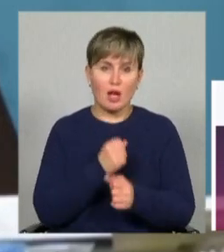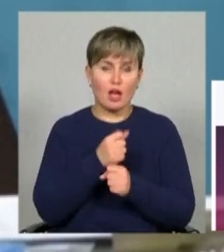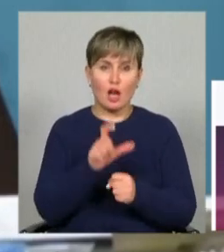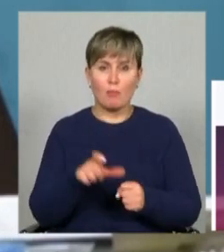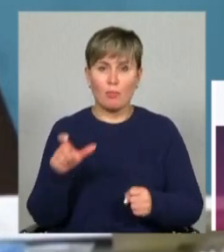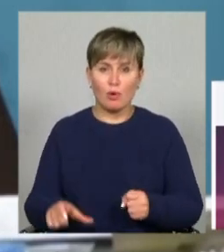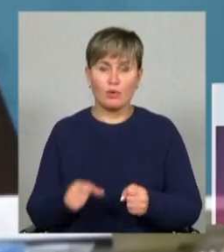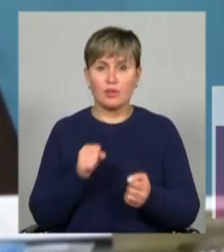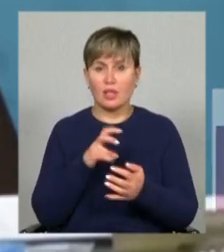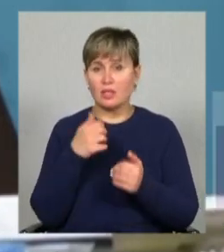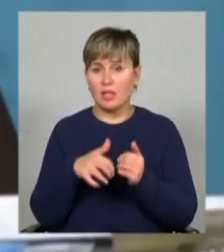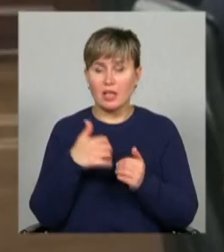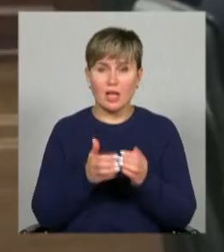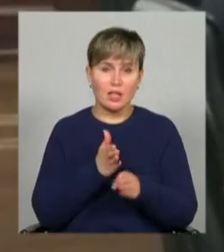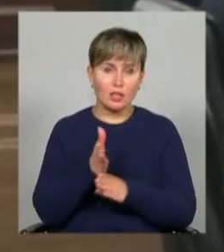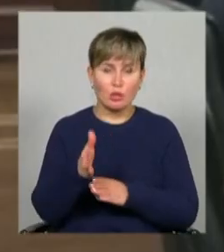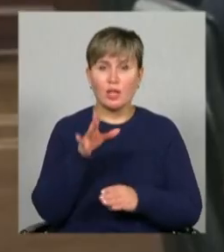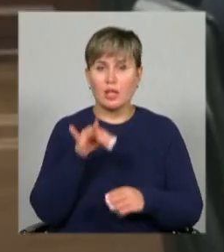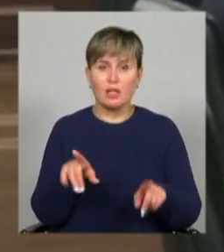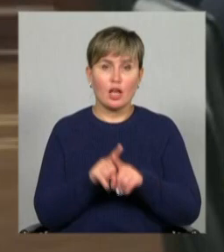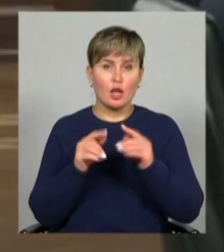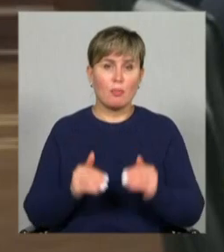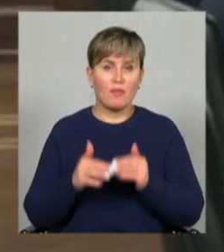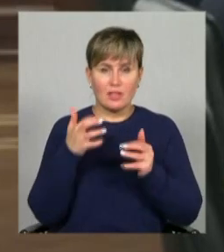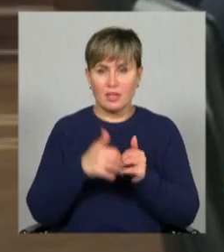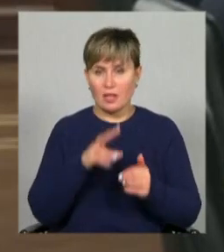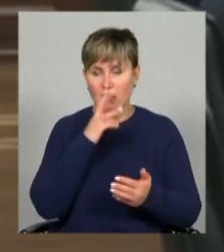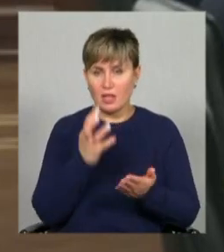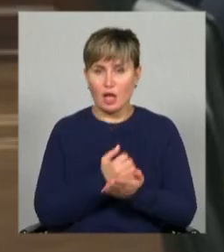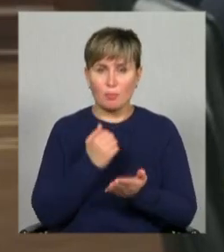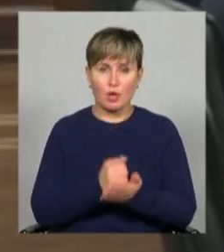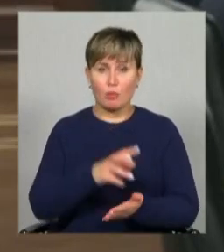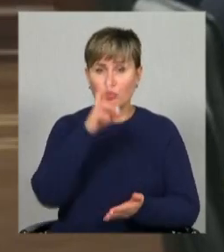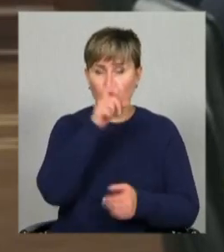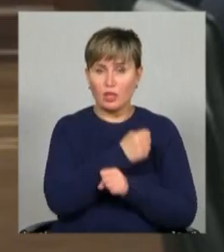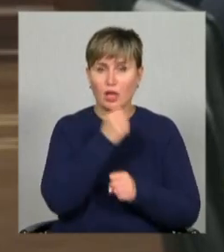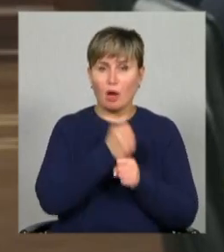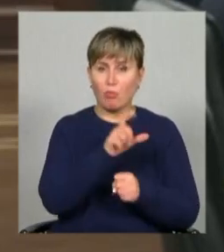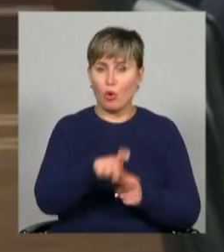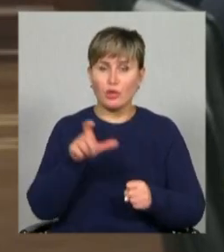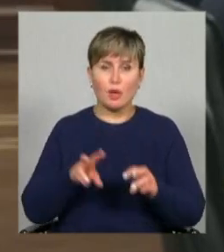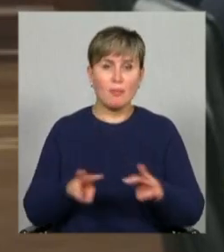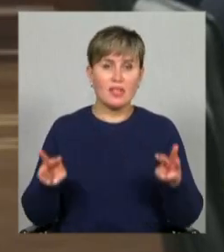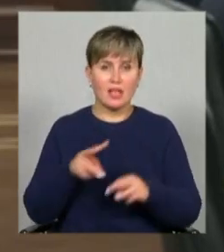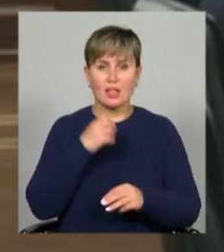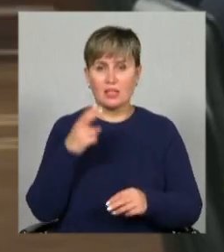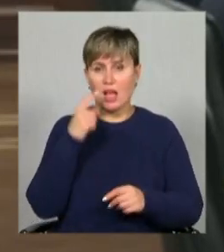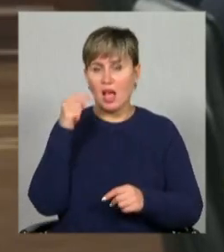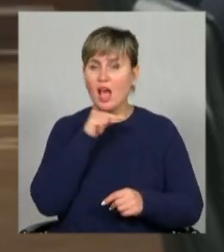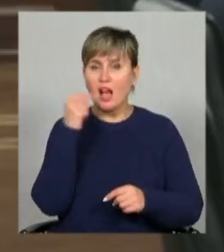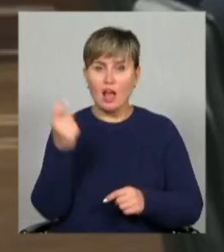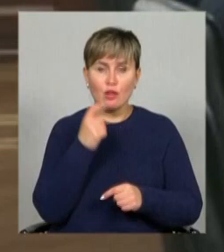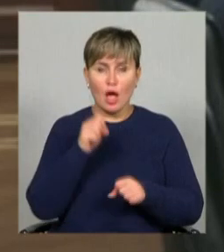до среднеотраслевого уровня, а также повышение средней заработной платы бюджетных работников. Министерству национальной экономики